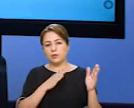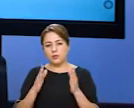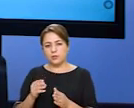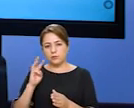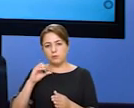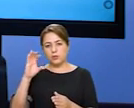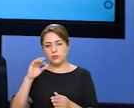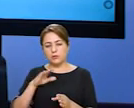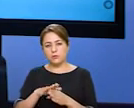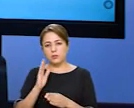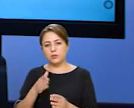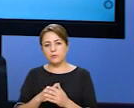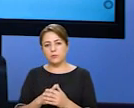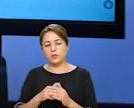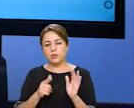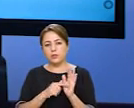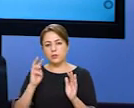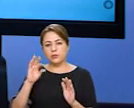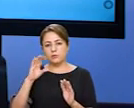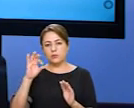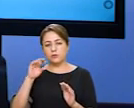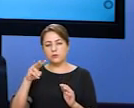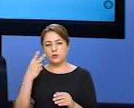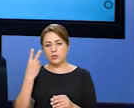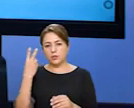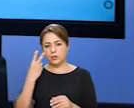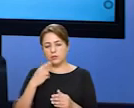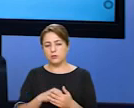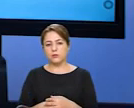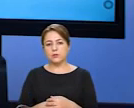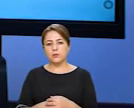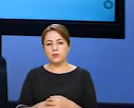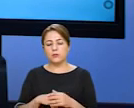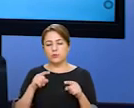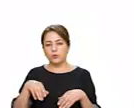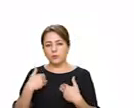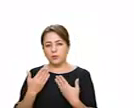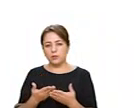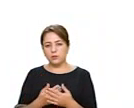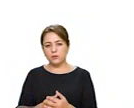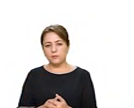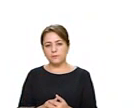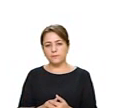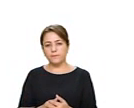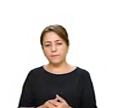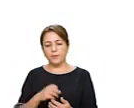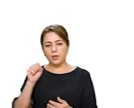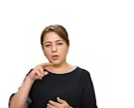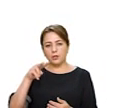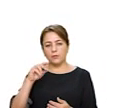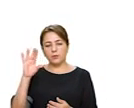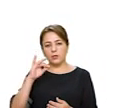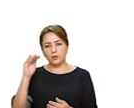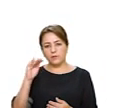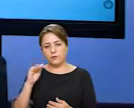o'tamiz. Demak, 7-misolimizning ikkinchisi. Bunda berilgan algebrik